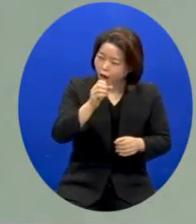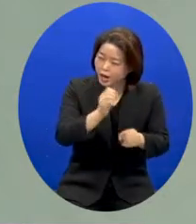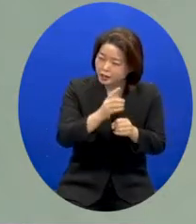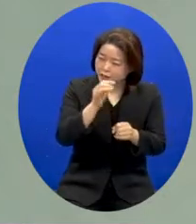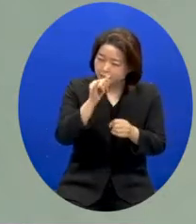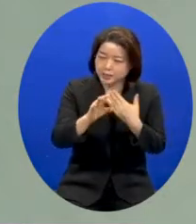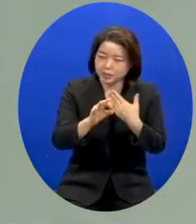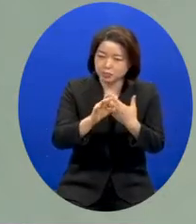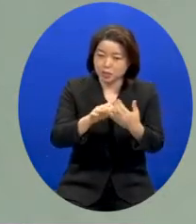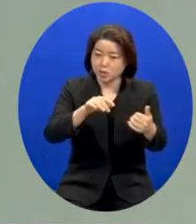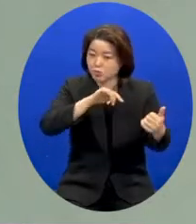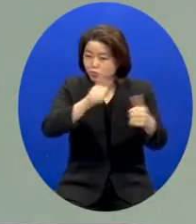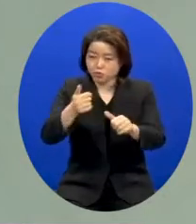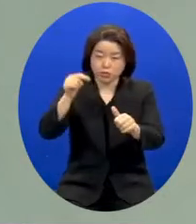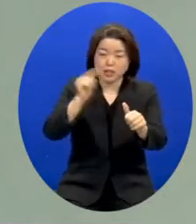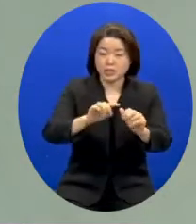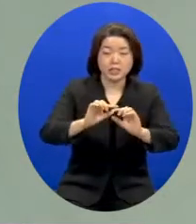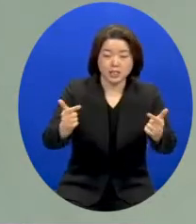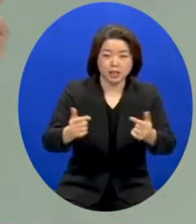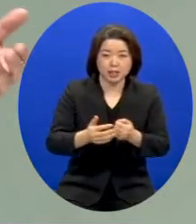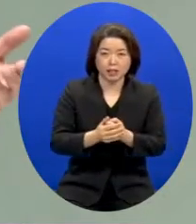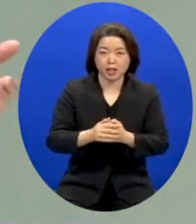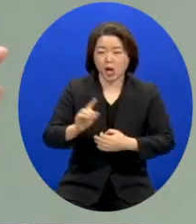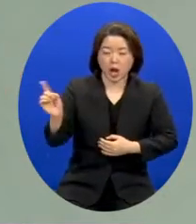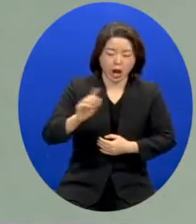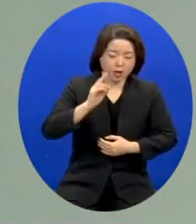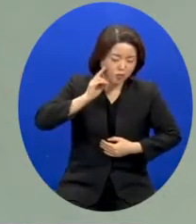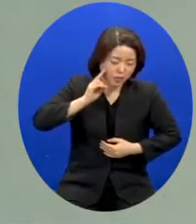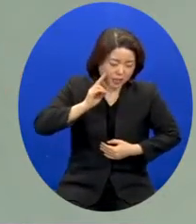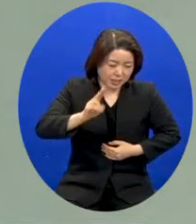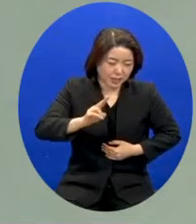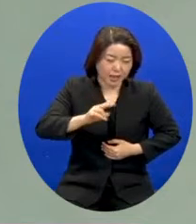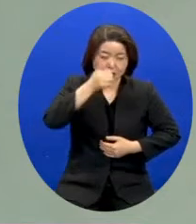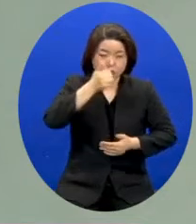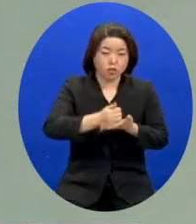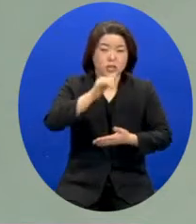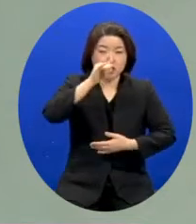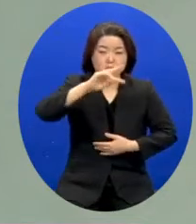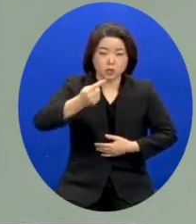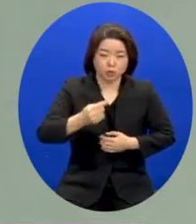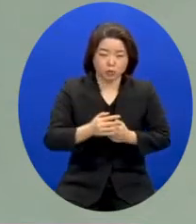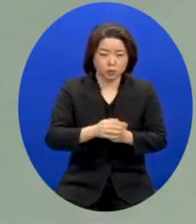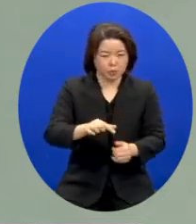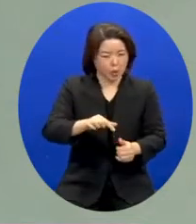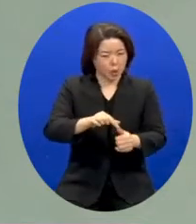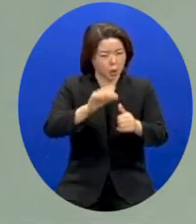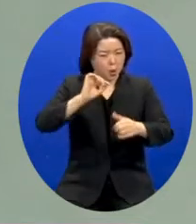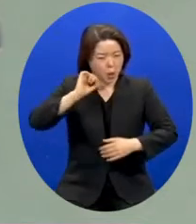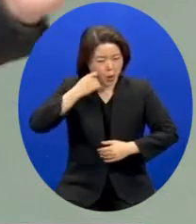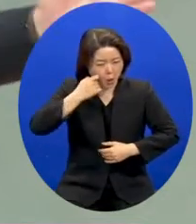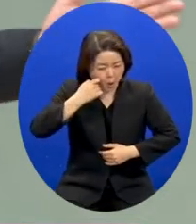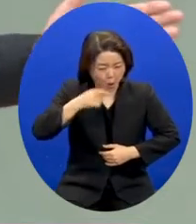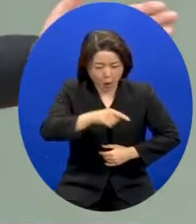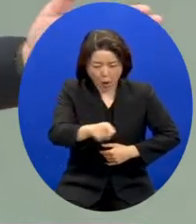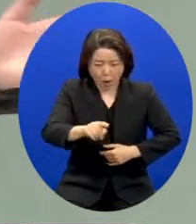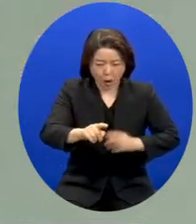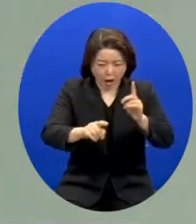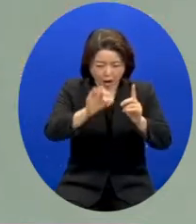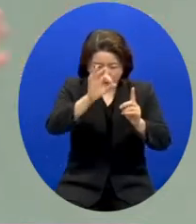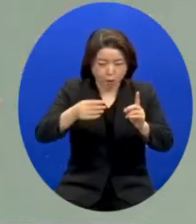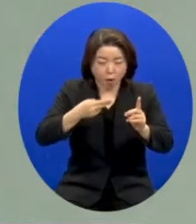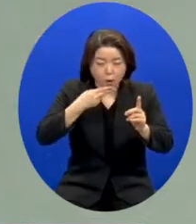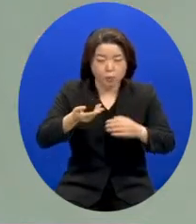하지 않잖아요. 아무리 심각한 죄를 지어도 진짜 구제불능인 사람이 아니면 세상